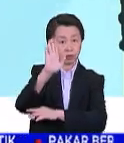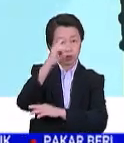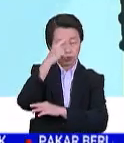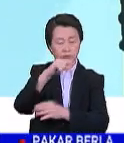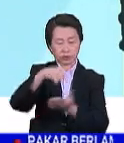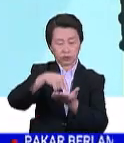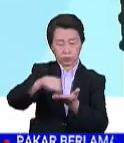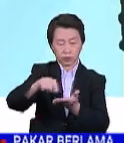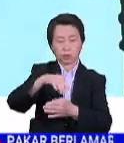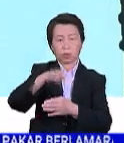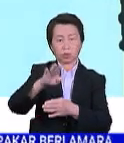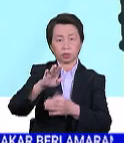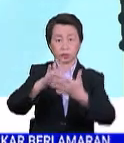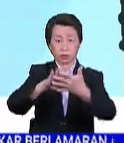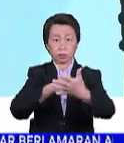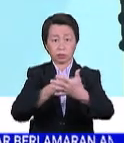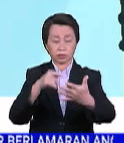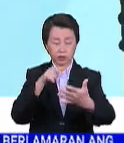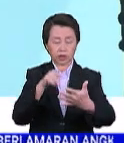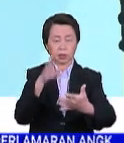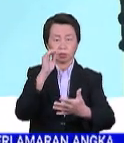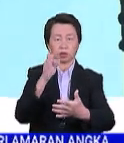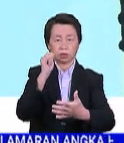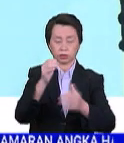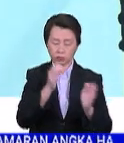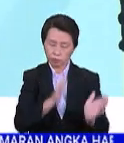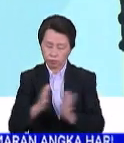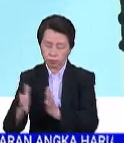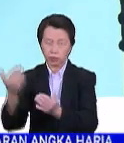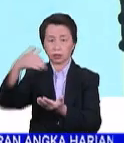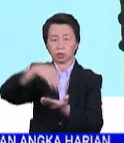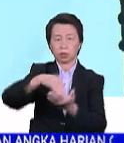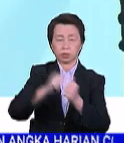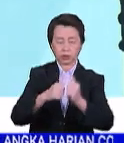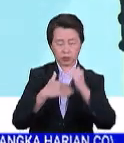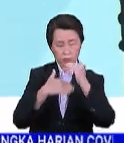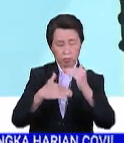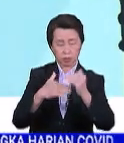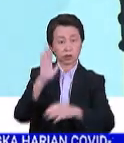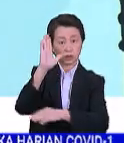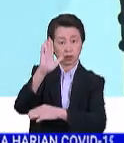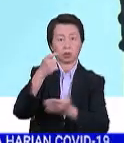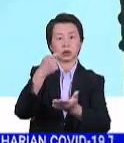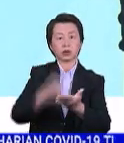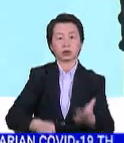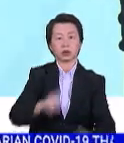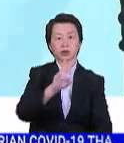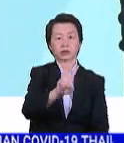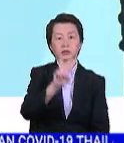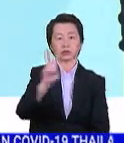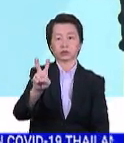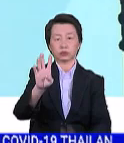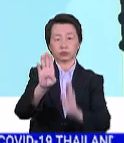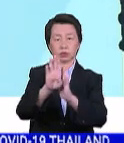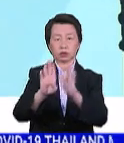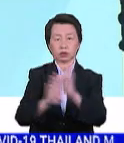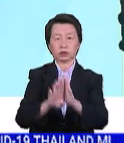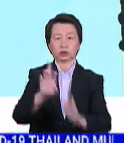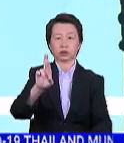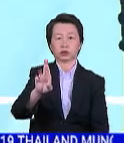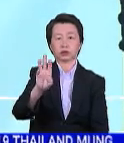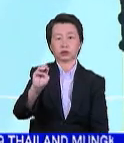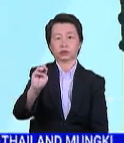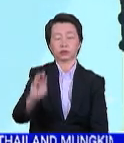untuk pembiayaan yang dijadualkan dan distruktur semula dengan hak jaminan bernilai RM22 bilion.